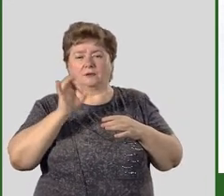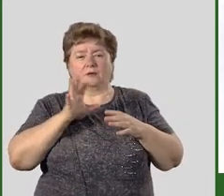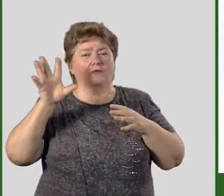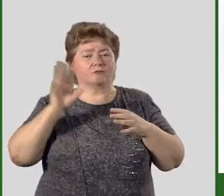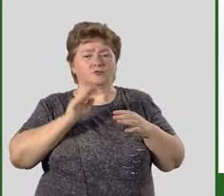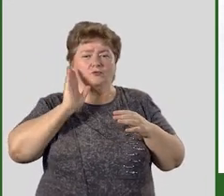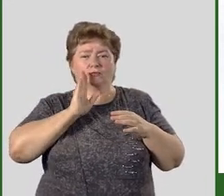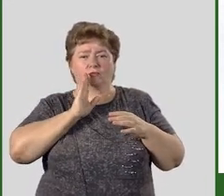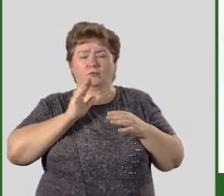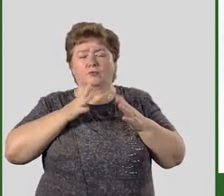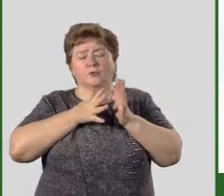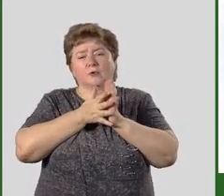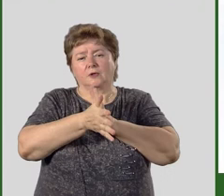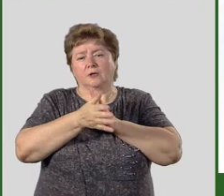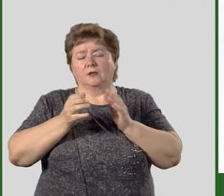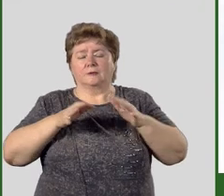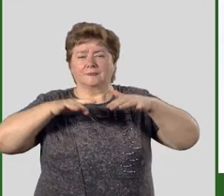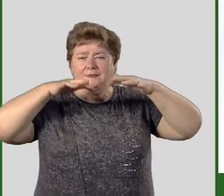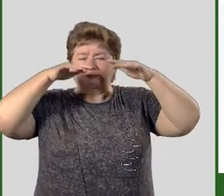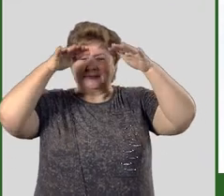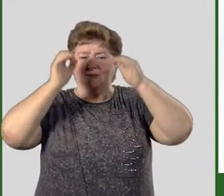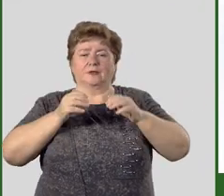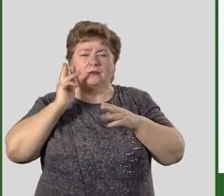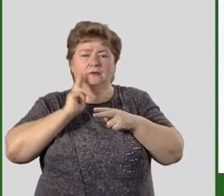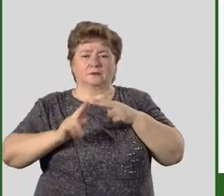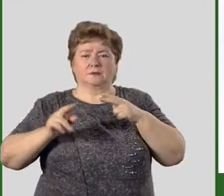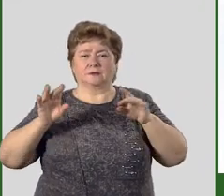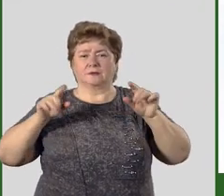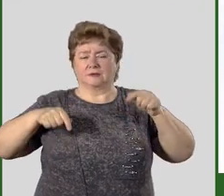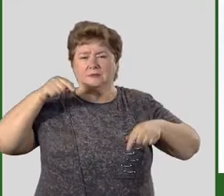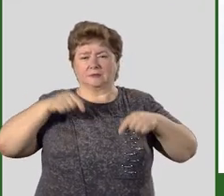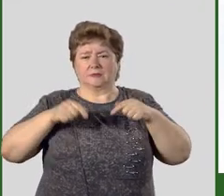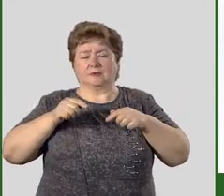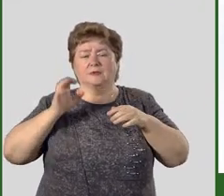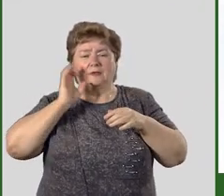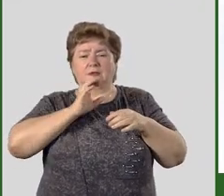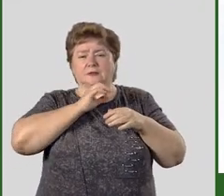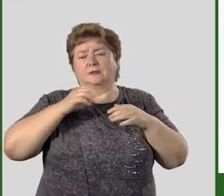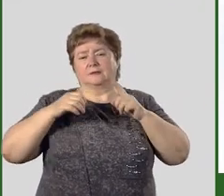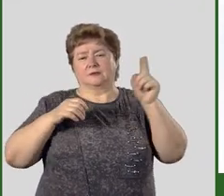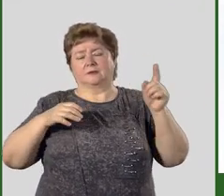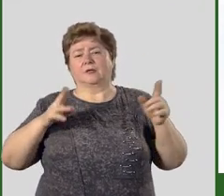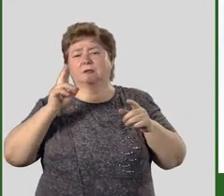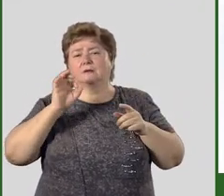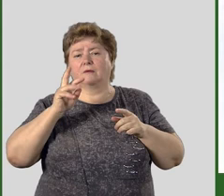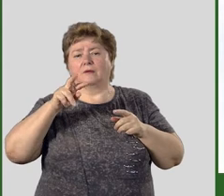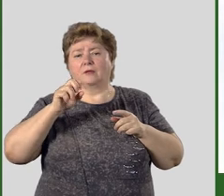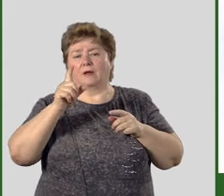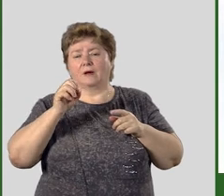Почти всю воду она тратит на испарение и теряется в болотах на северо-западе Калахари.